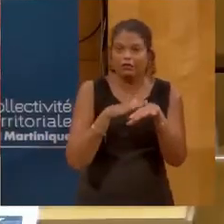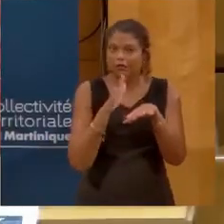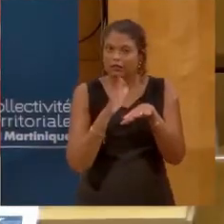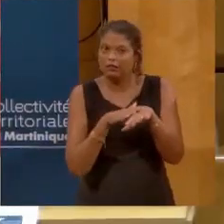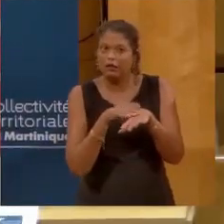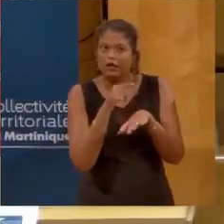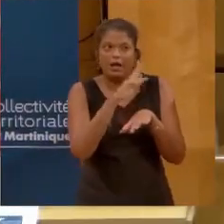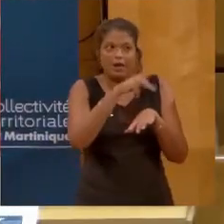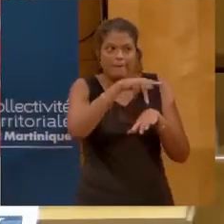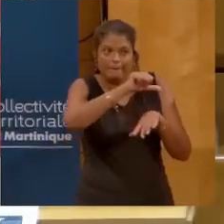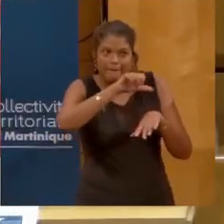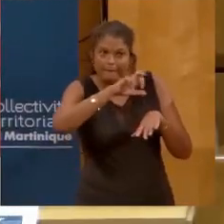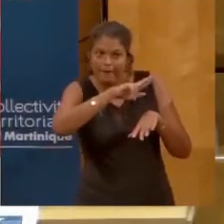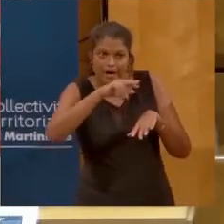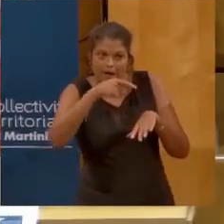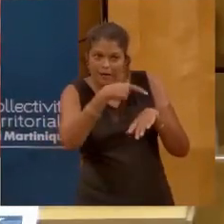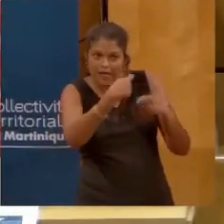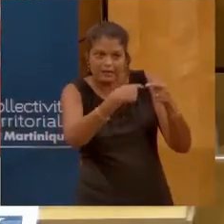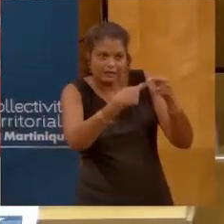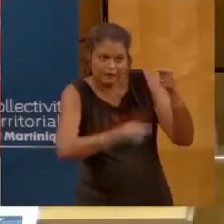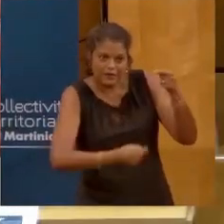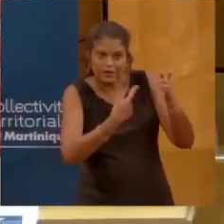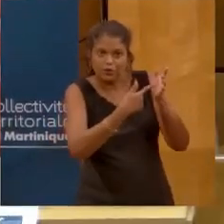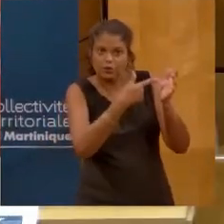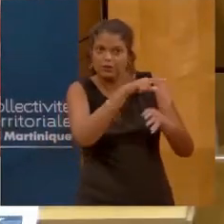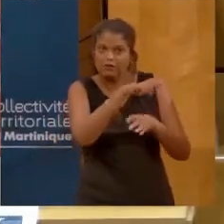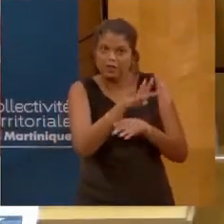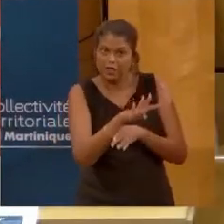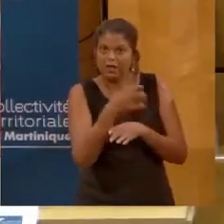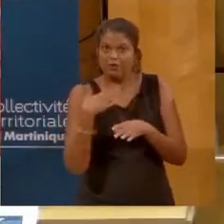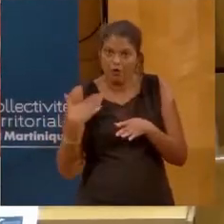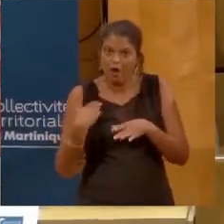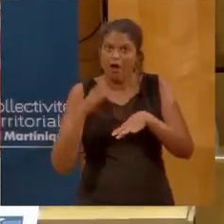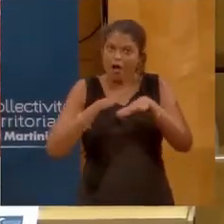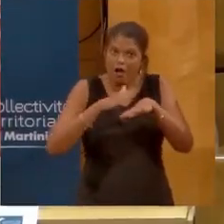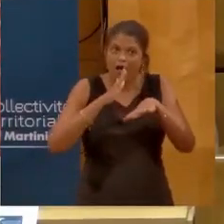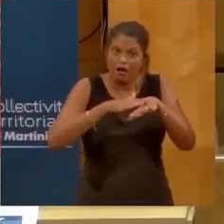allait terminer en déficit en 2024. Bon, je me suis fait...